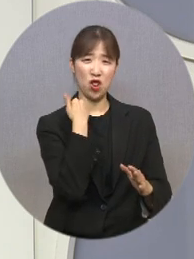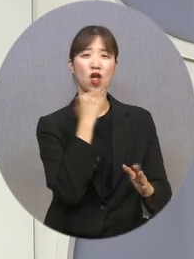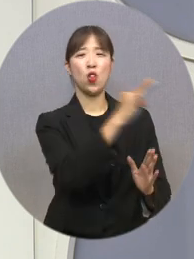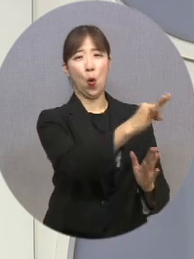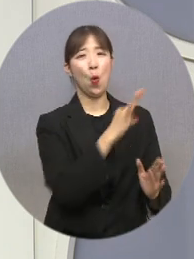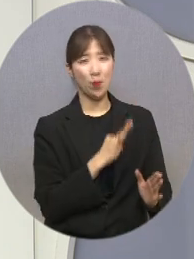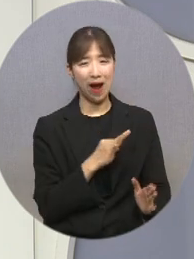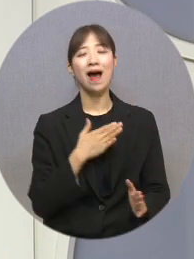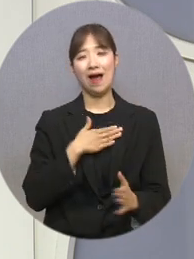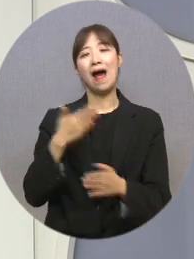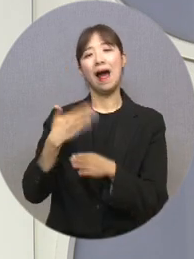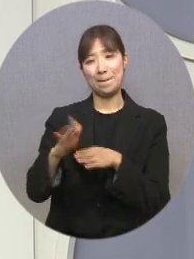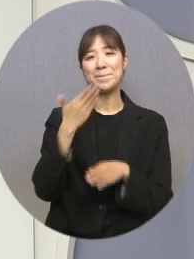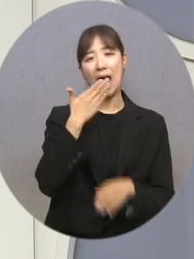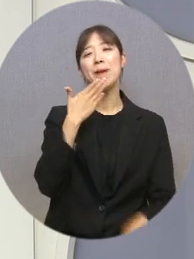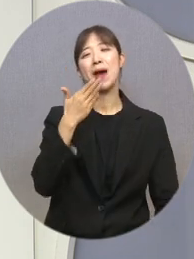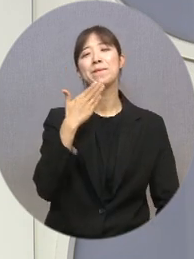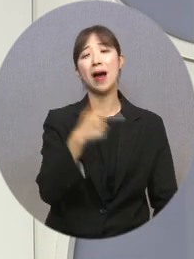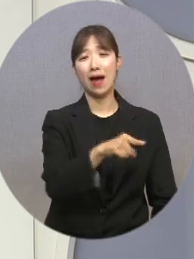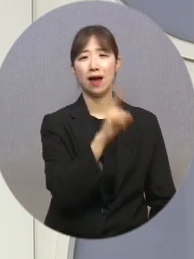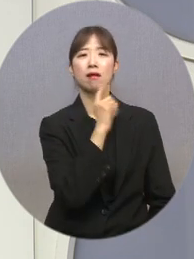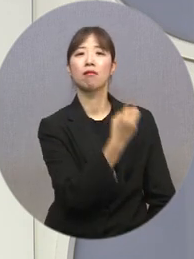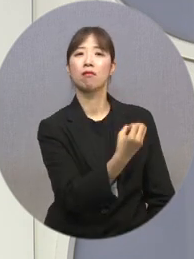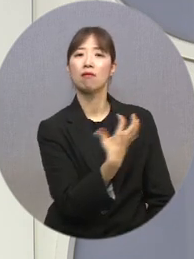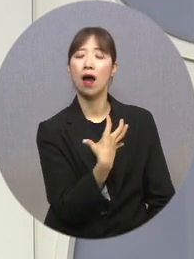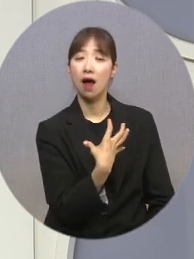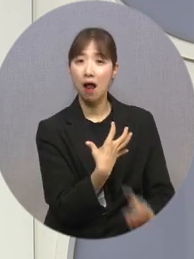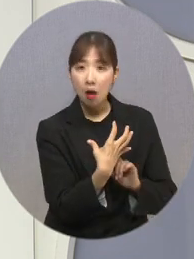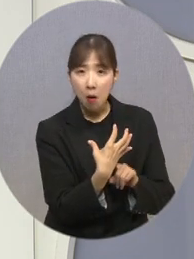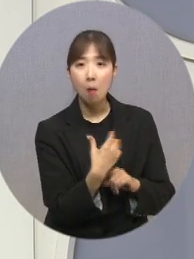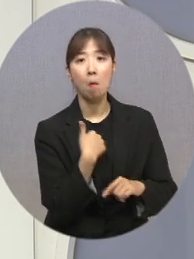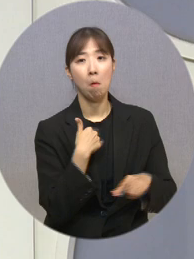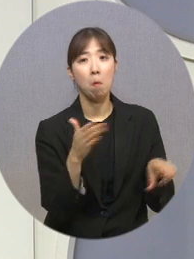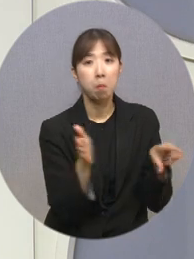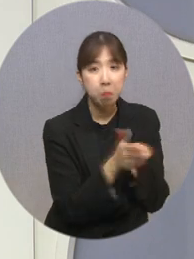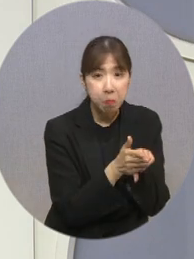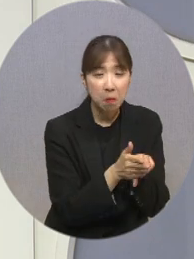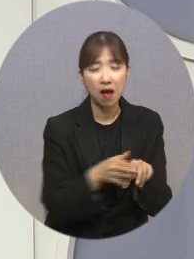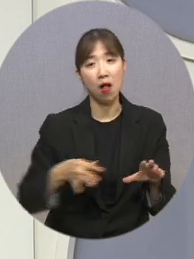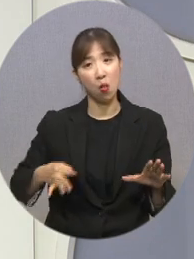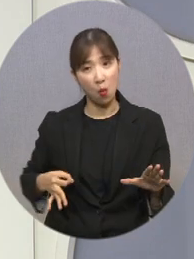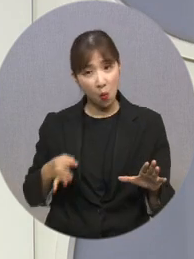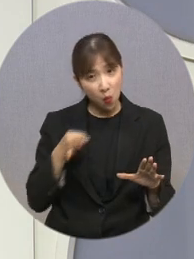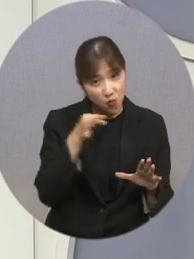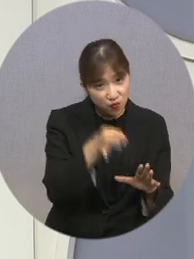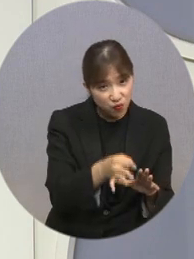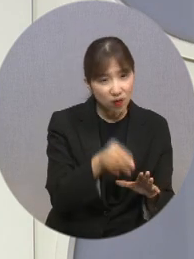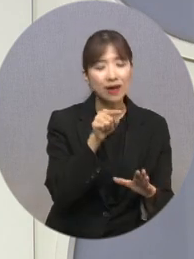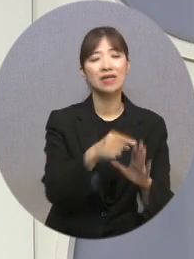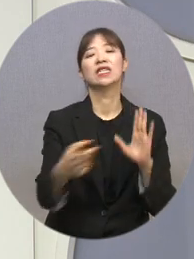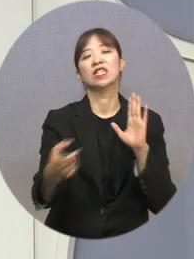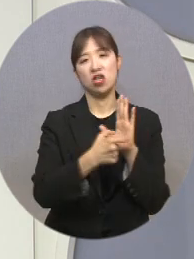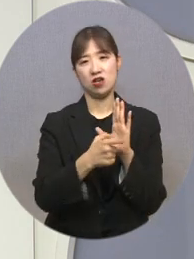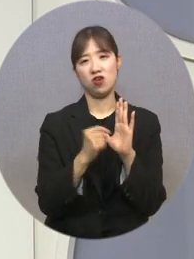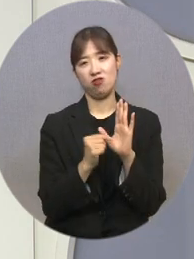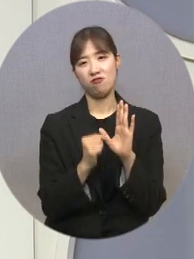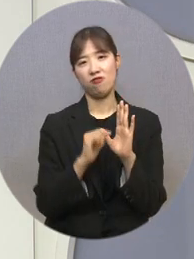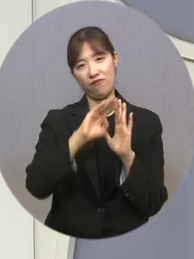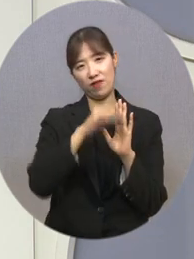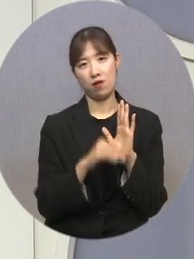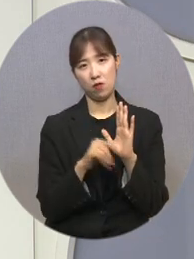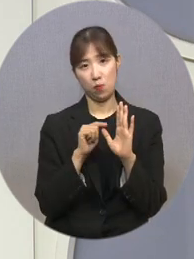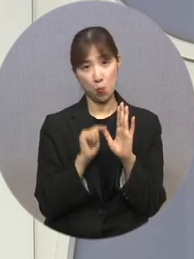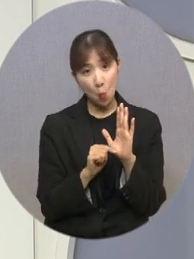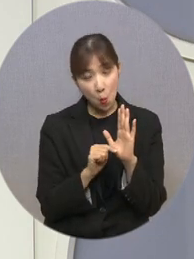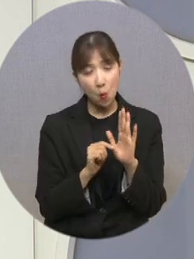그 내가 이 사람한테 돈을 빌려주게 된 어떤 결정적인 원인이 있을 겁니다. 그거를 차용증에 기재를 하게 된다면